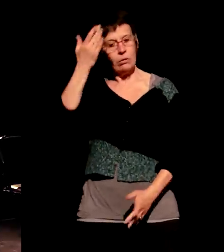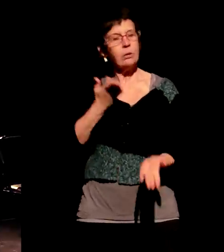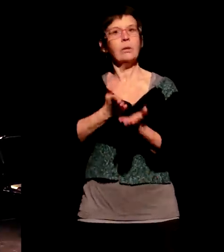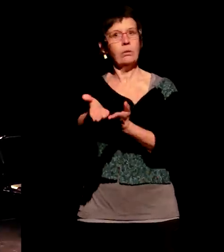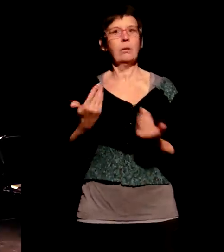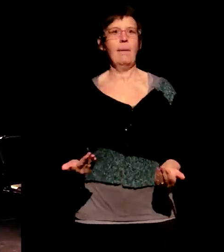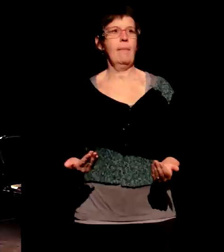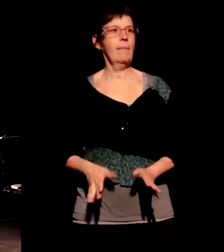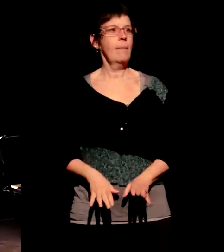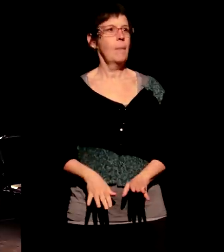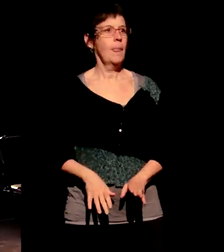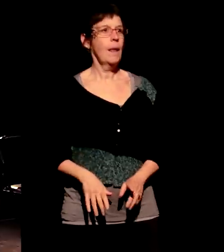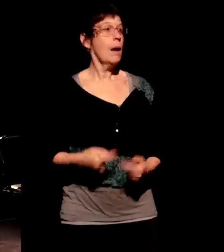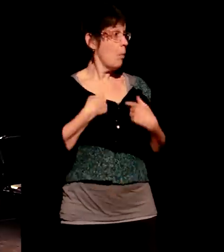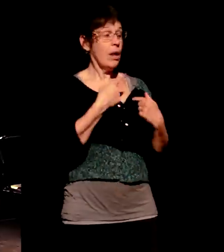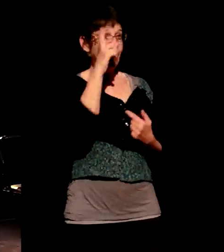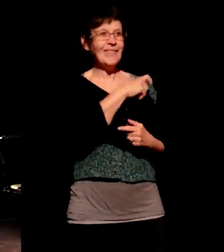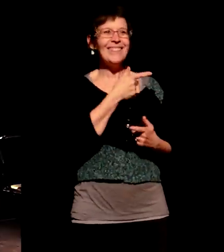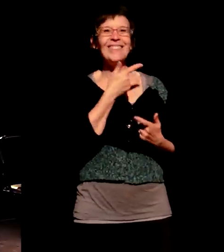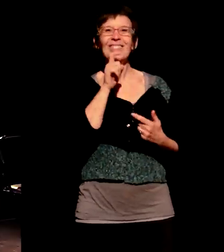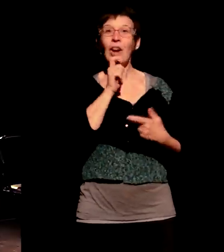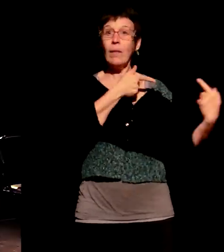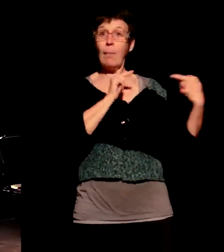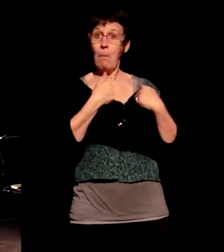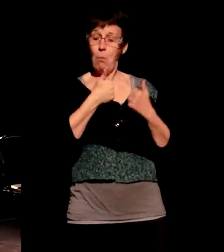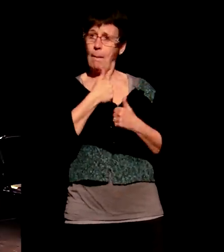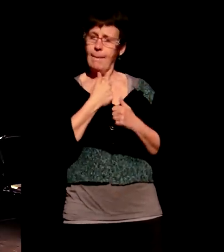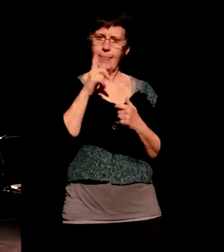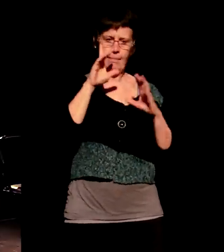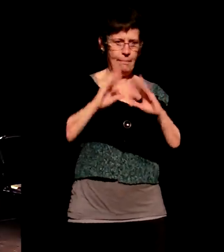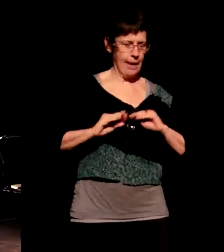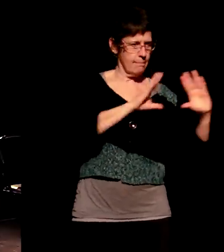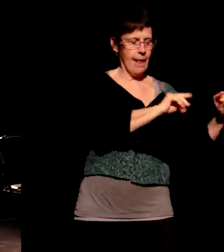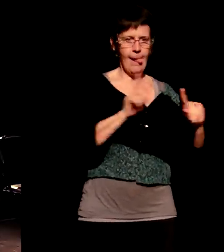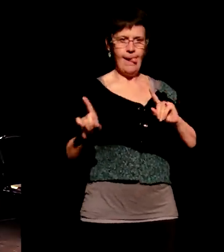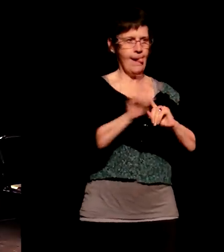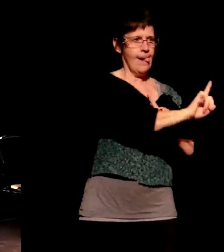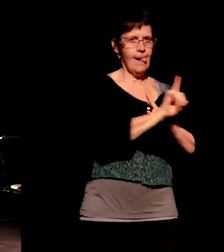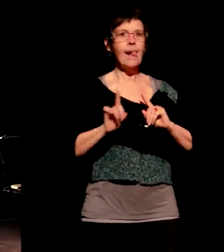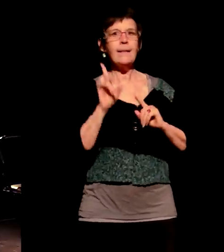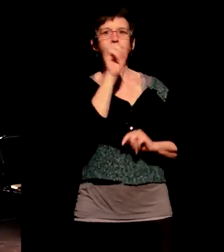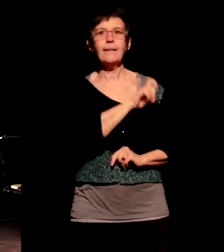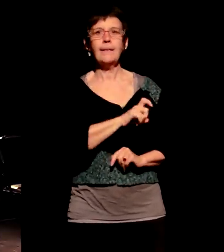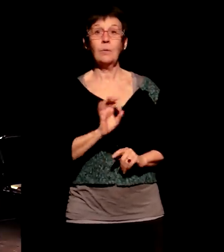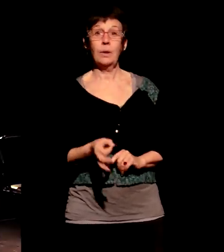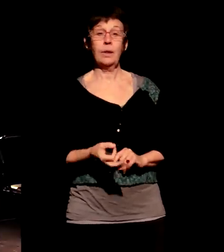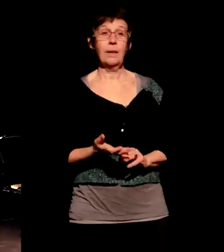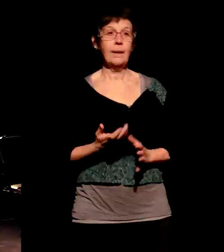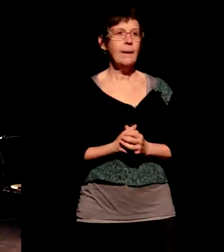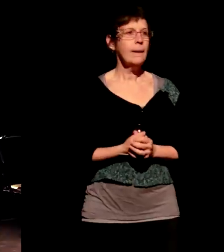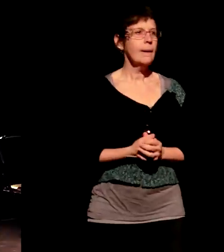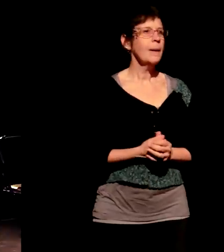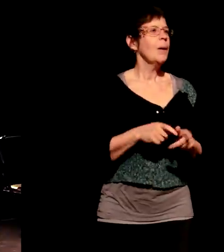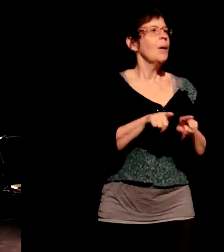Moi non plus, je sais pas où me positionner dans ce débat-là. Mais en tout cas, de réussir à distinguer ces deux choses. Il y a eu un bon exemple, à mon avis, qui est